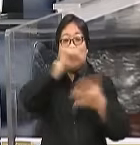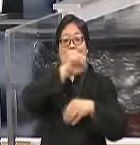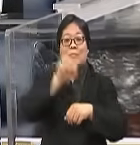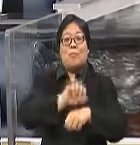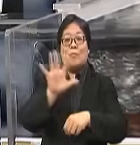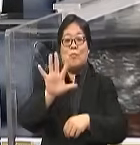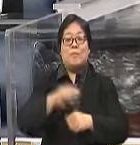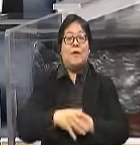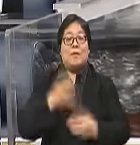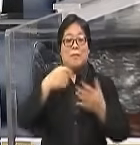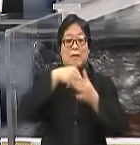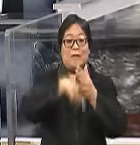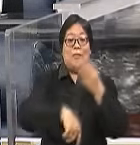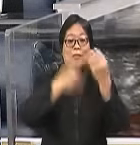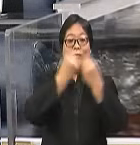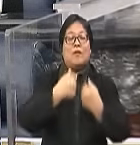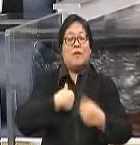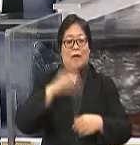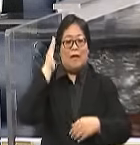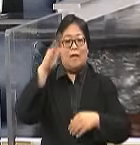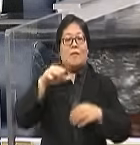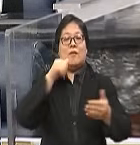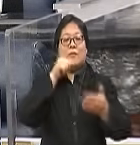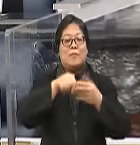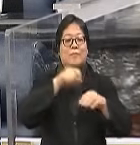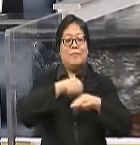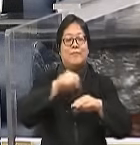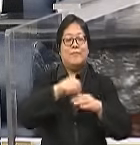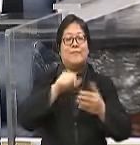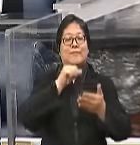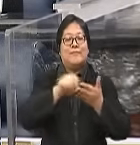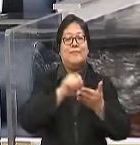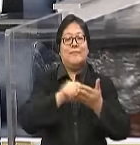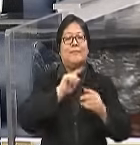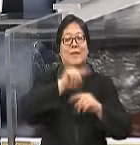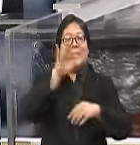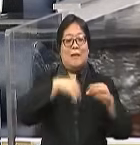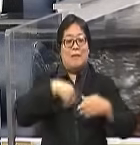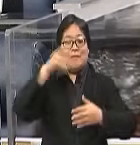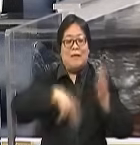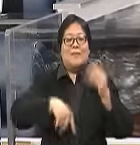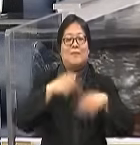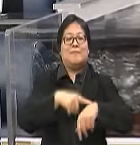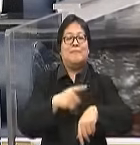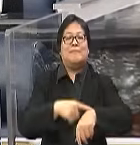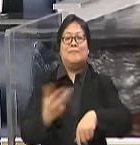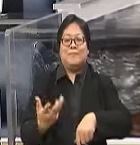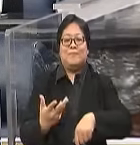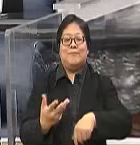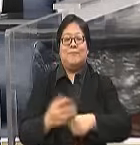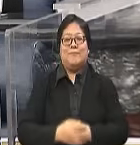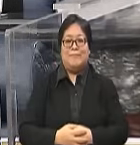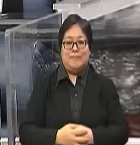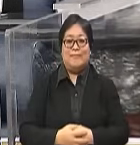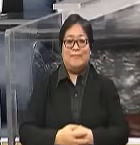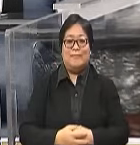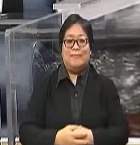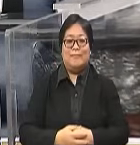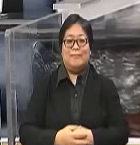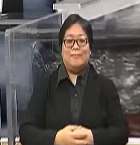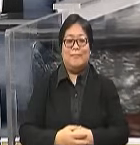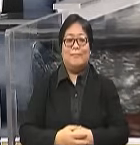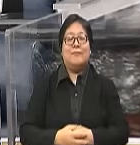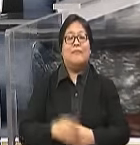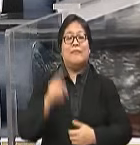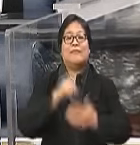kelima kalau ada di tes juga tuh nanti saya akan buat tulis bertuliskan mesin kalau coba-coba ini tak sempat nak nak kecap id16 yang